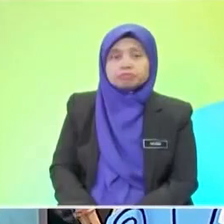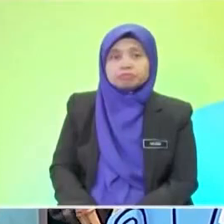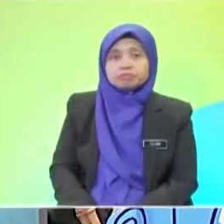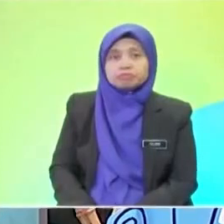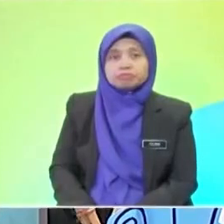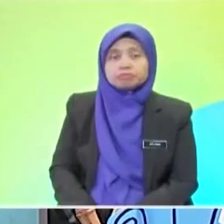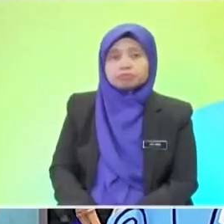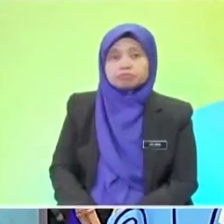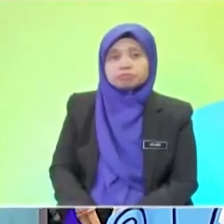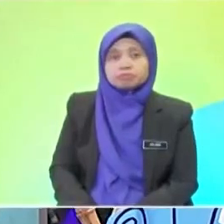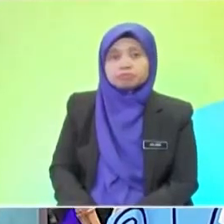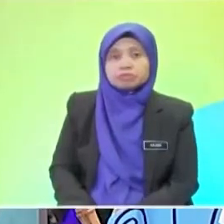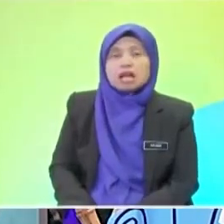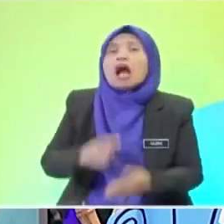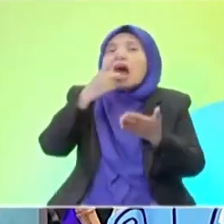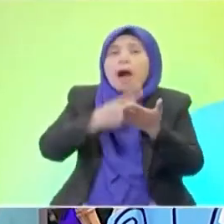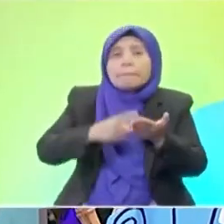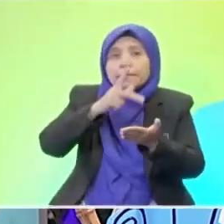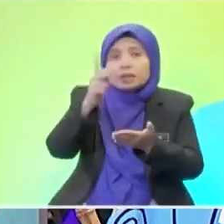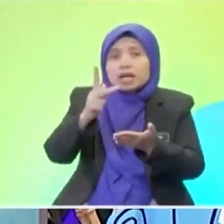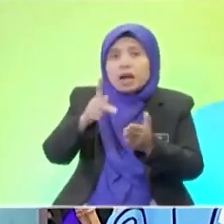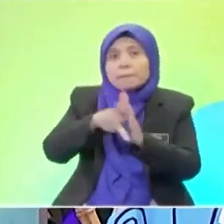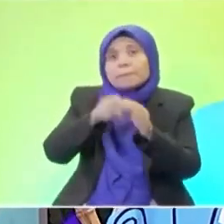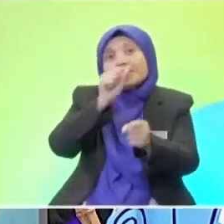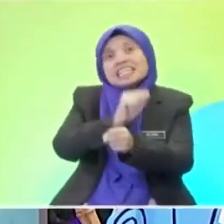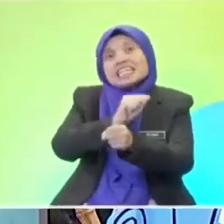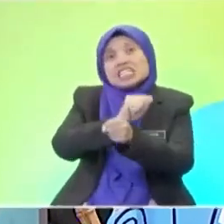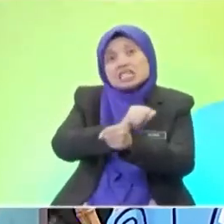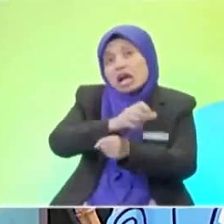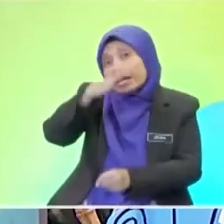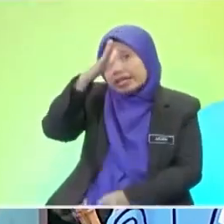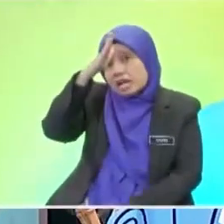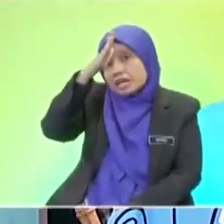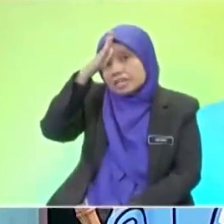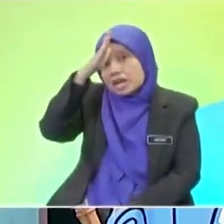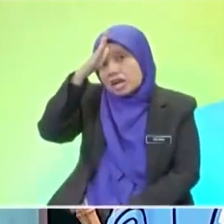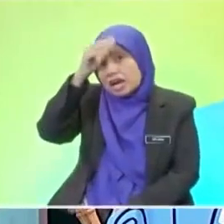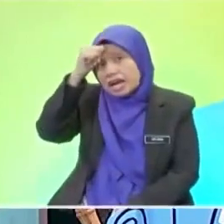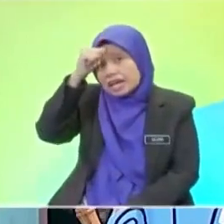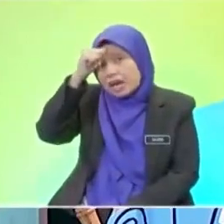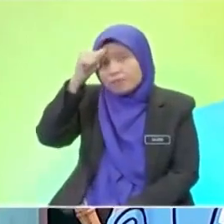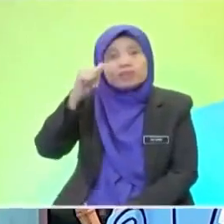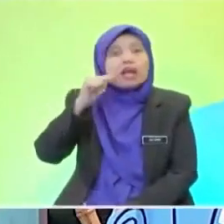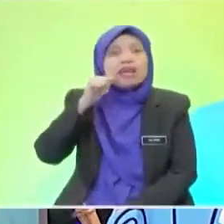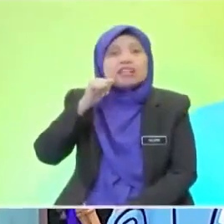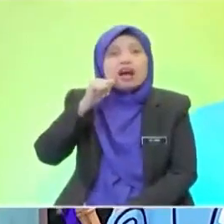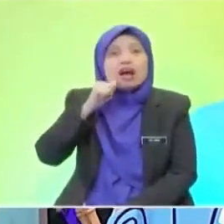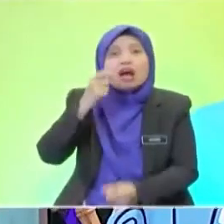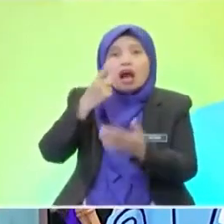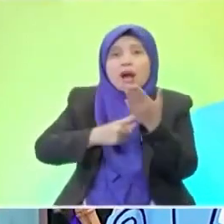begini Apakah pekerjaan ayah Aina Mudah Saja tadi Saya dengar Apakah